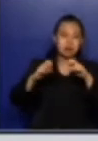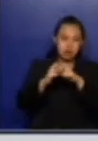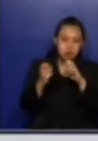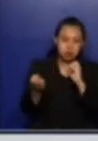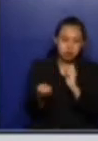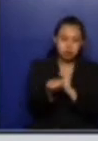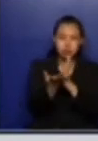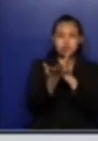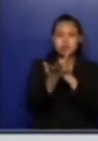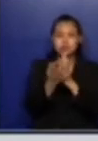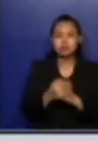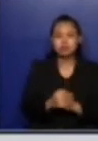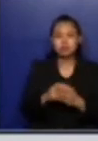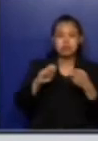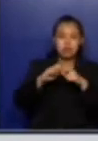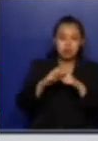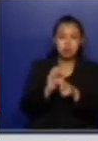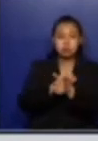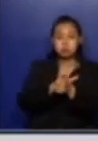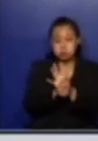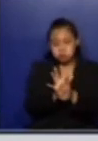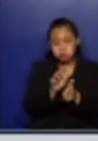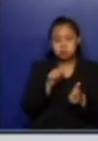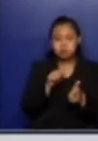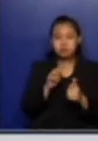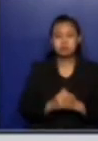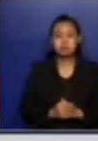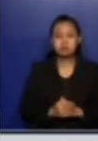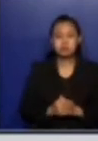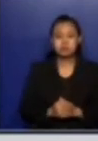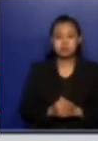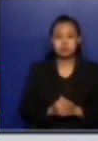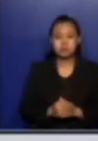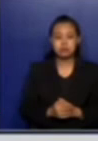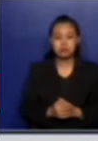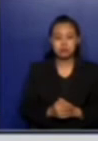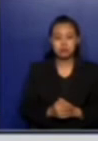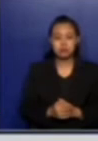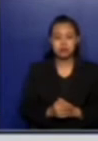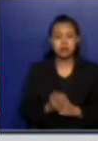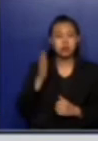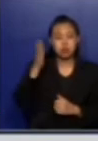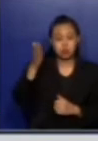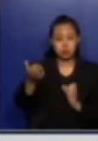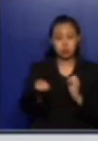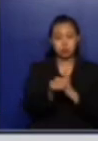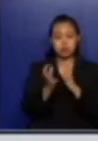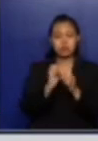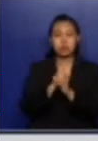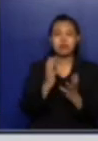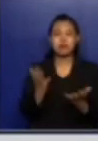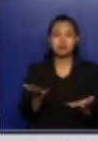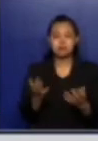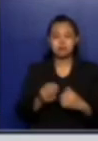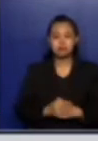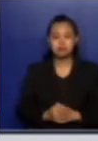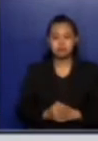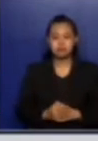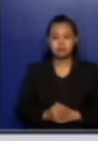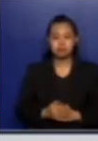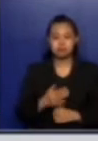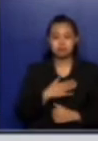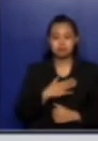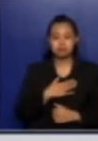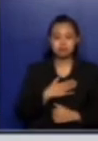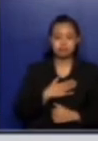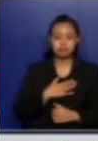ครับแล้วปัญหาโควิดก็ดีนะครับที่จะมีเกิดต่อไปจะทำยังไงเพราะนั้นผมจึง